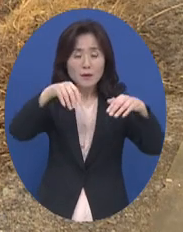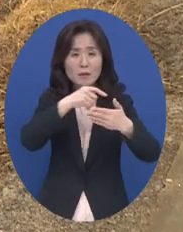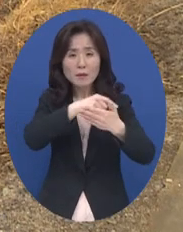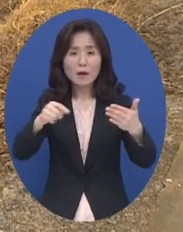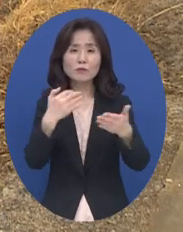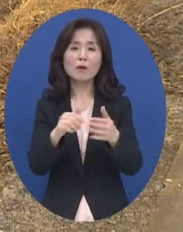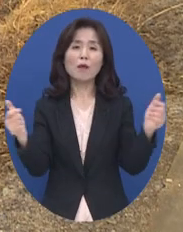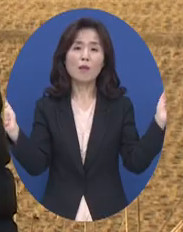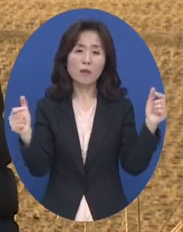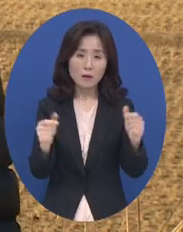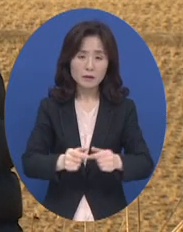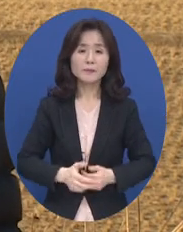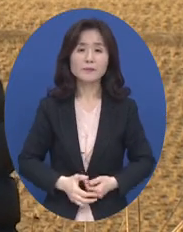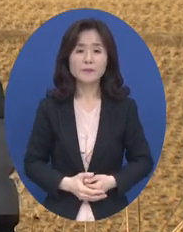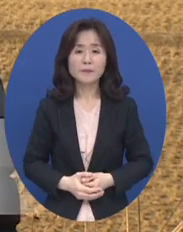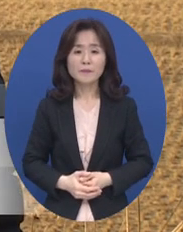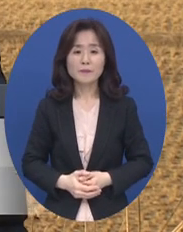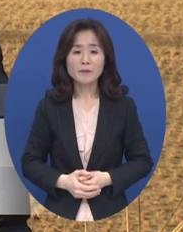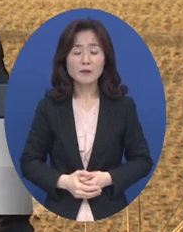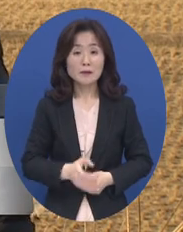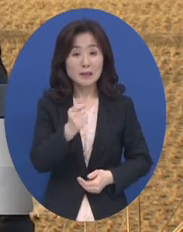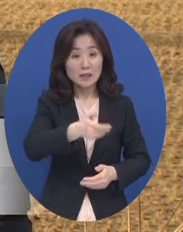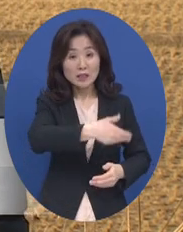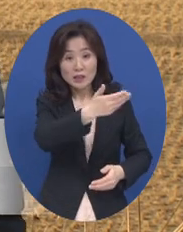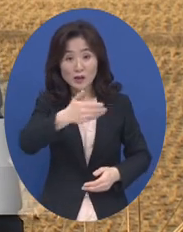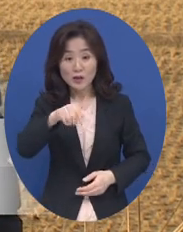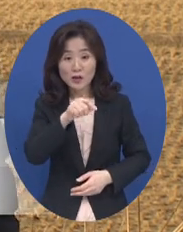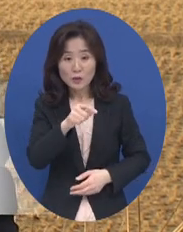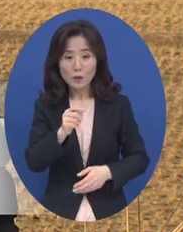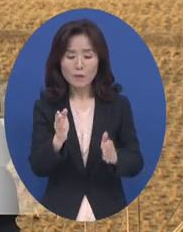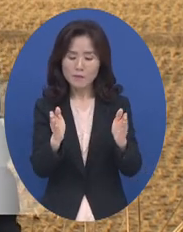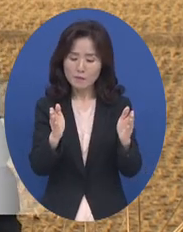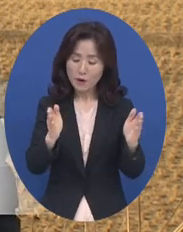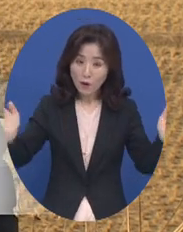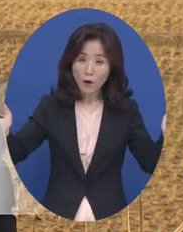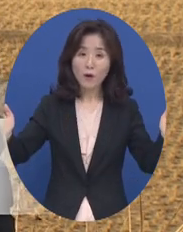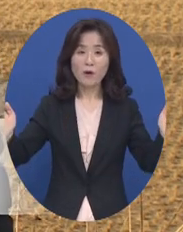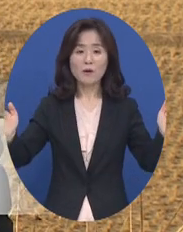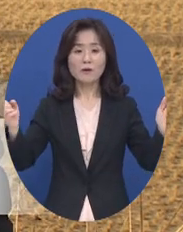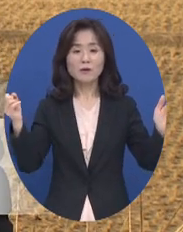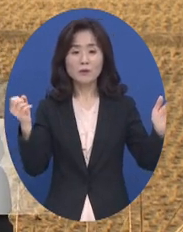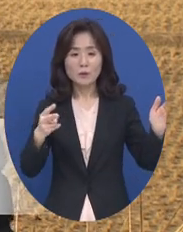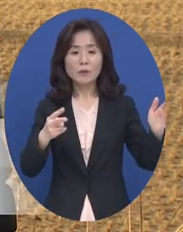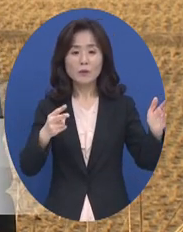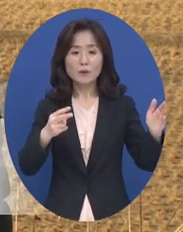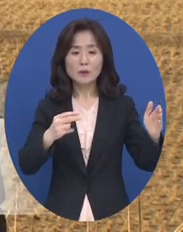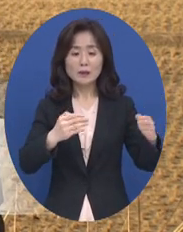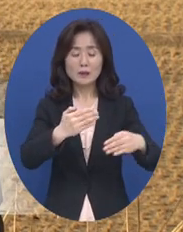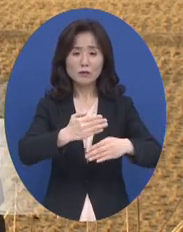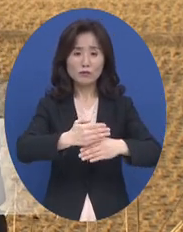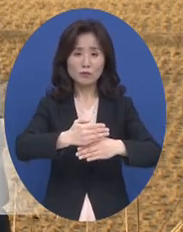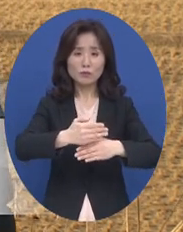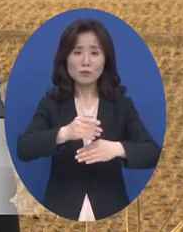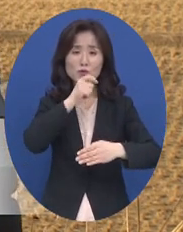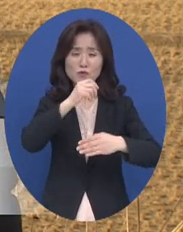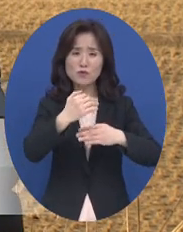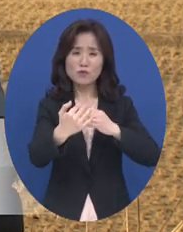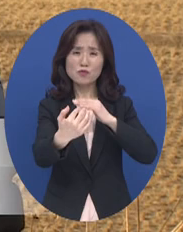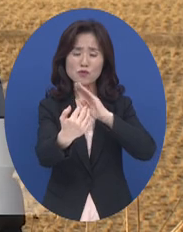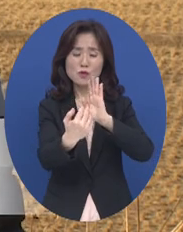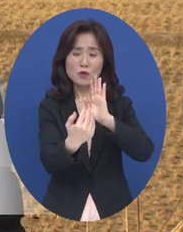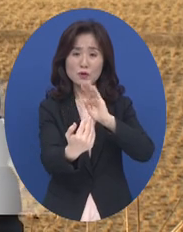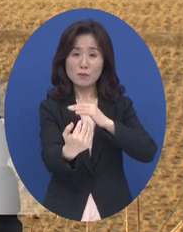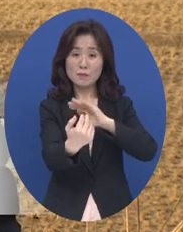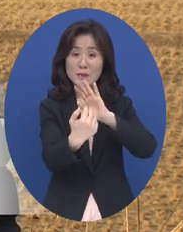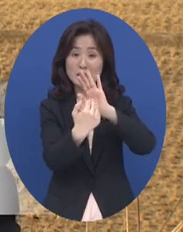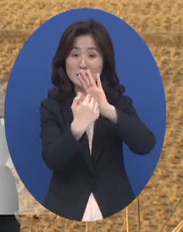치렀습니다 곽 전 자체도 넓어지고 그 그리고 이 즉 뚝뚝